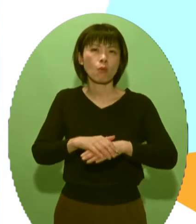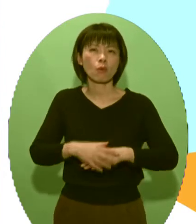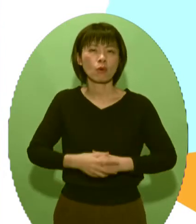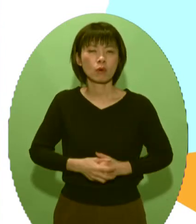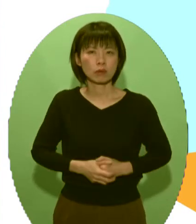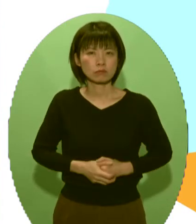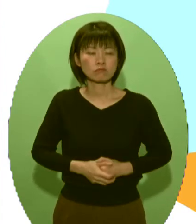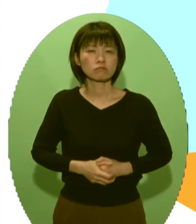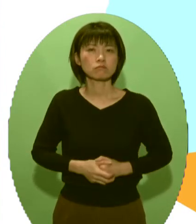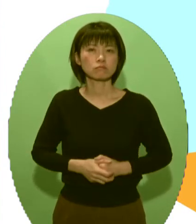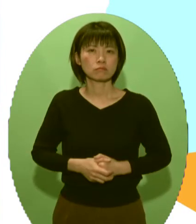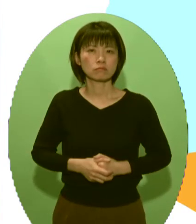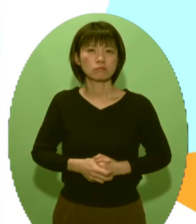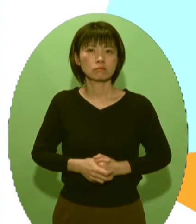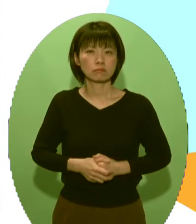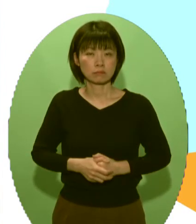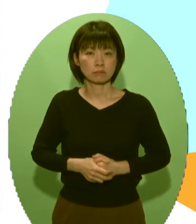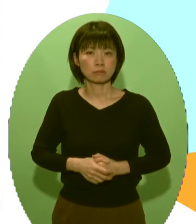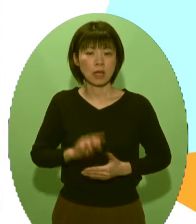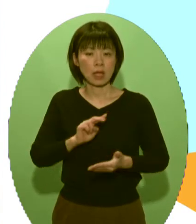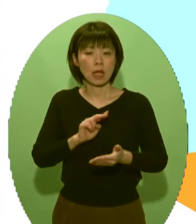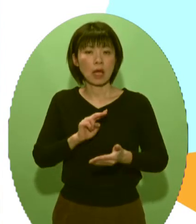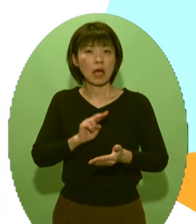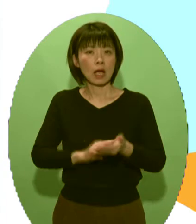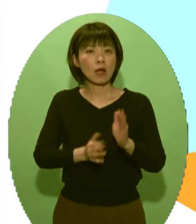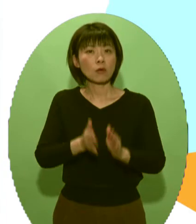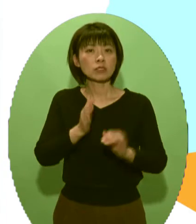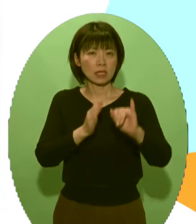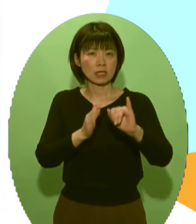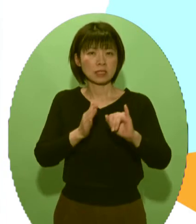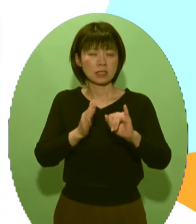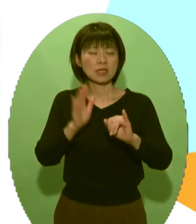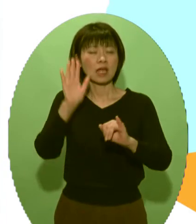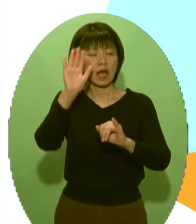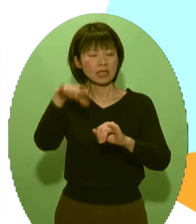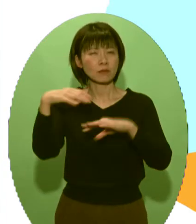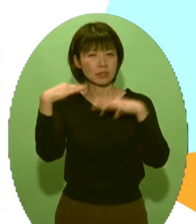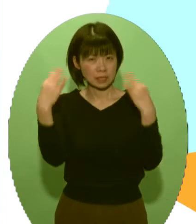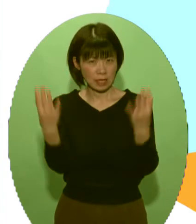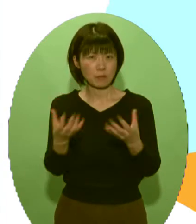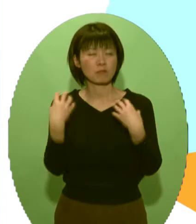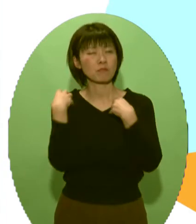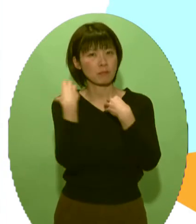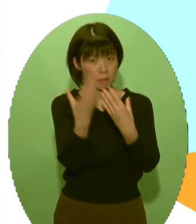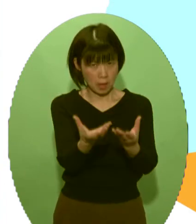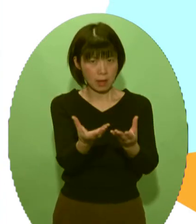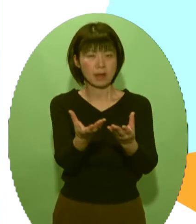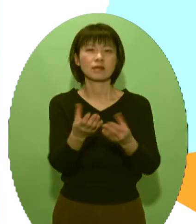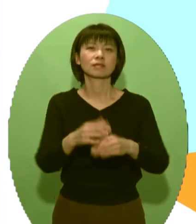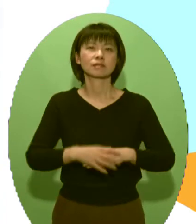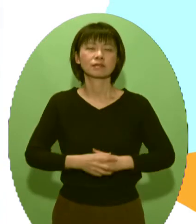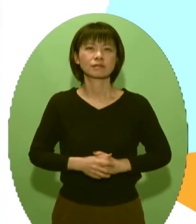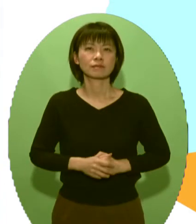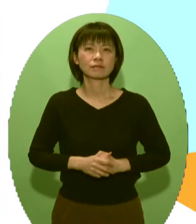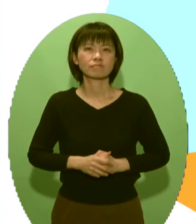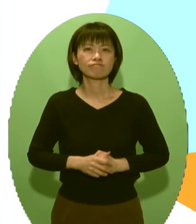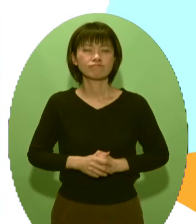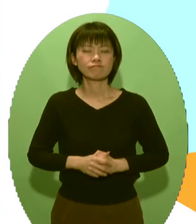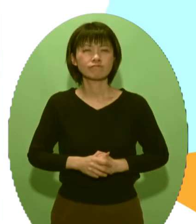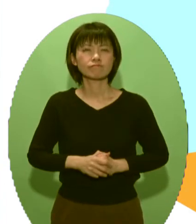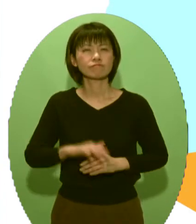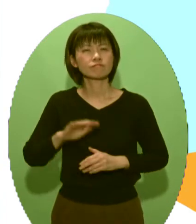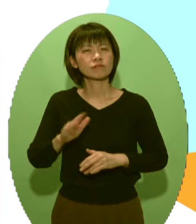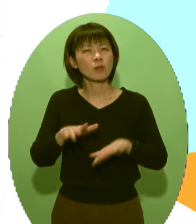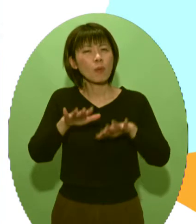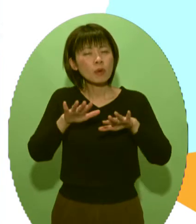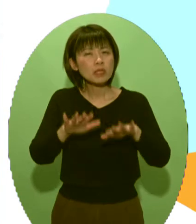りができないということがあって、看護師さんに後のことは全部お願いしてねっていうふうに言われたんですが、この